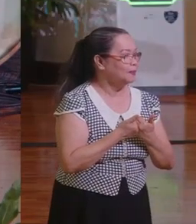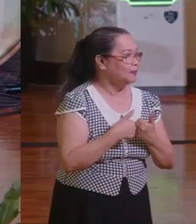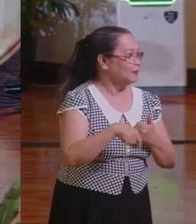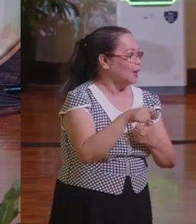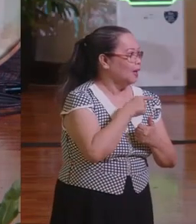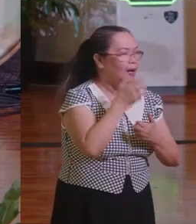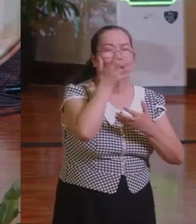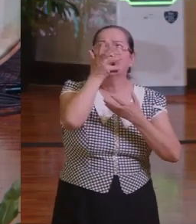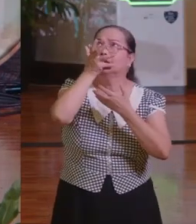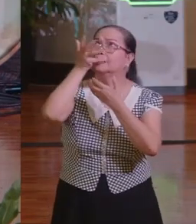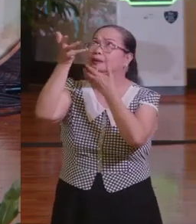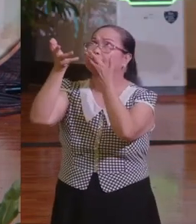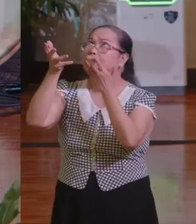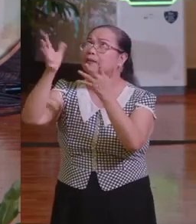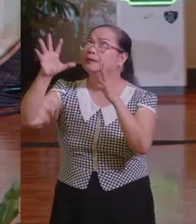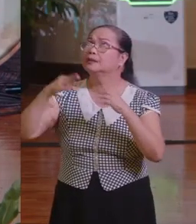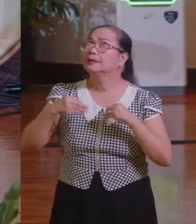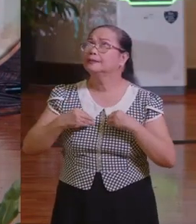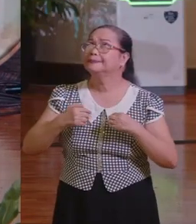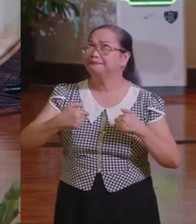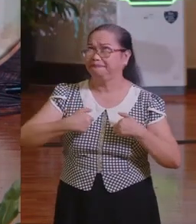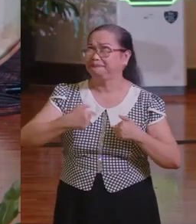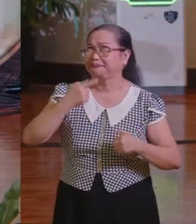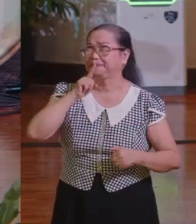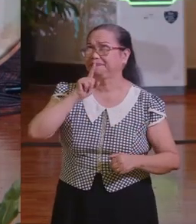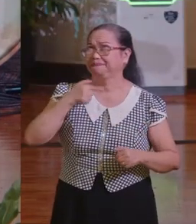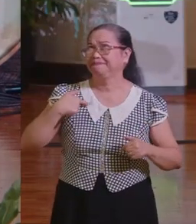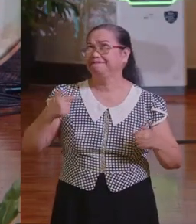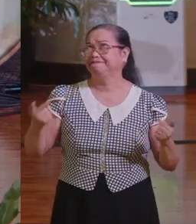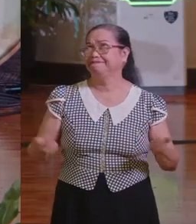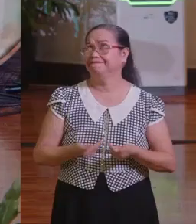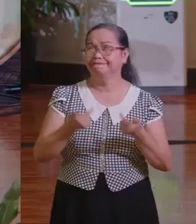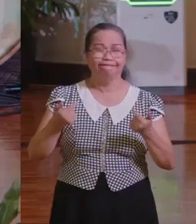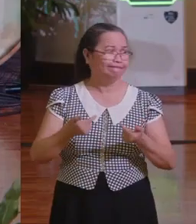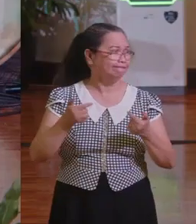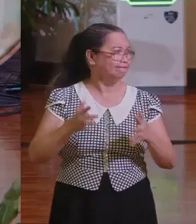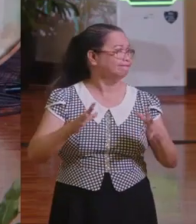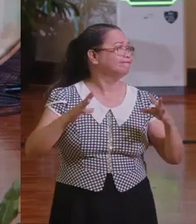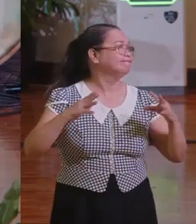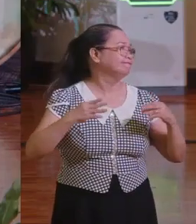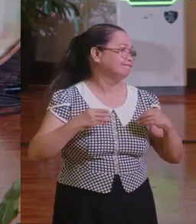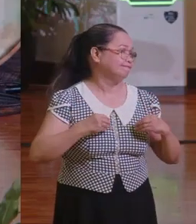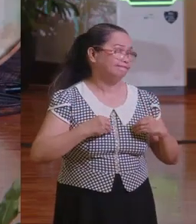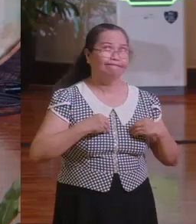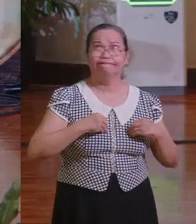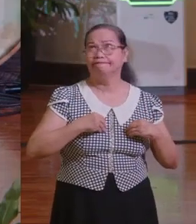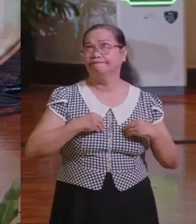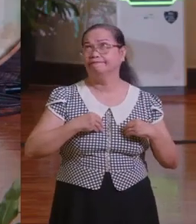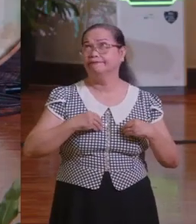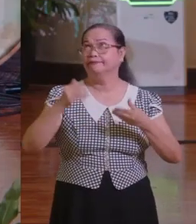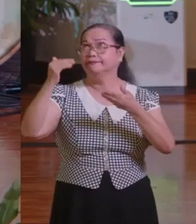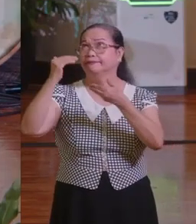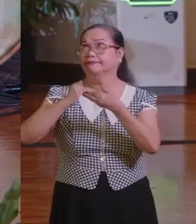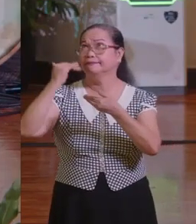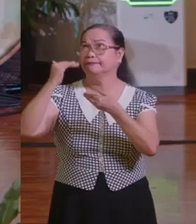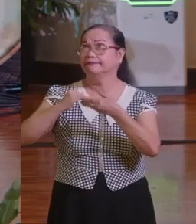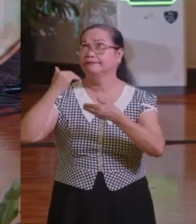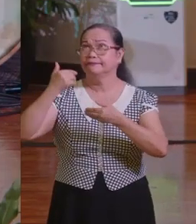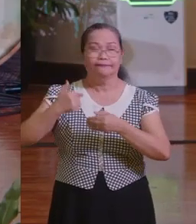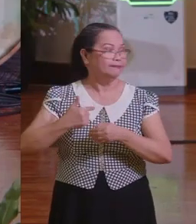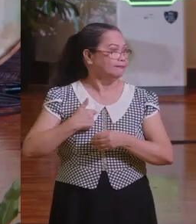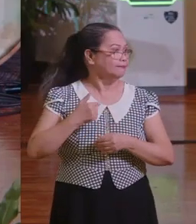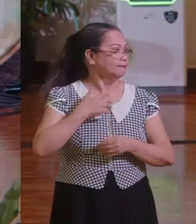Ihinga sa Panginoon, aminin sa Panginoon ang ating pagkakasala at tanggapin ang kanyang pagpapatawad sa atin